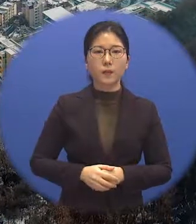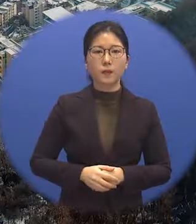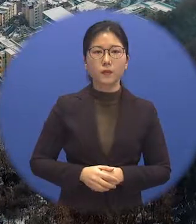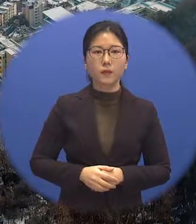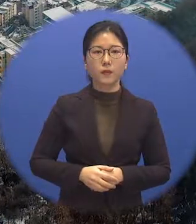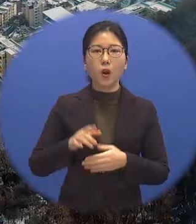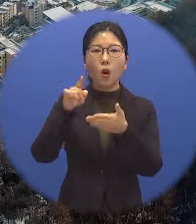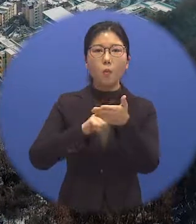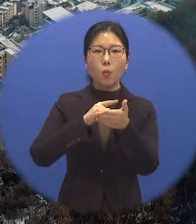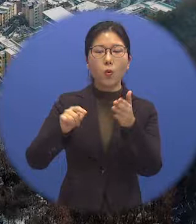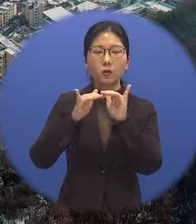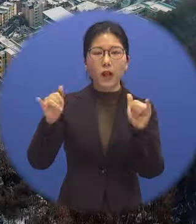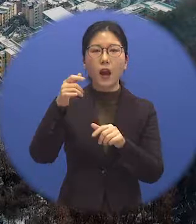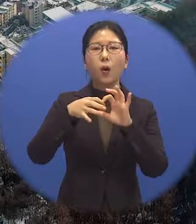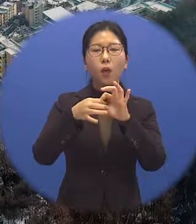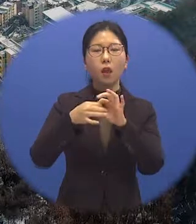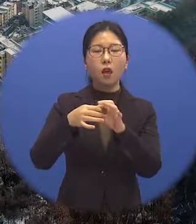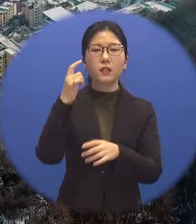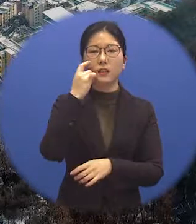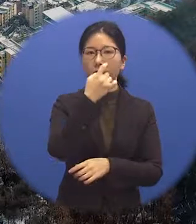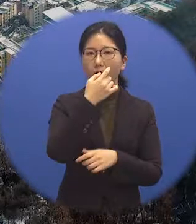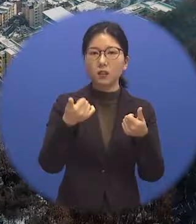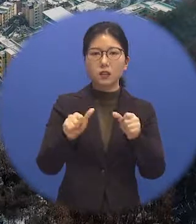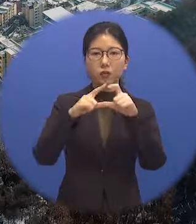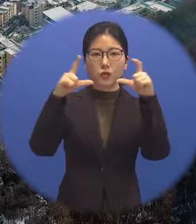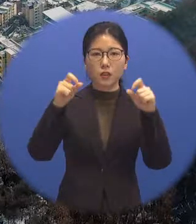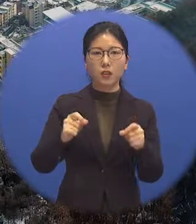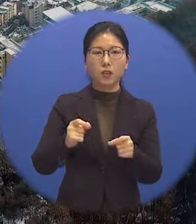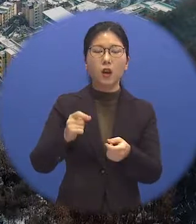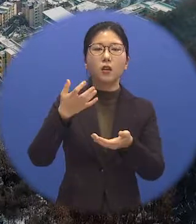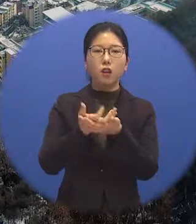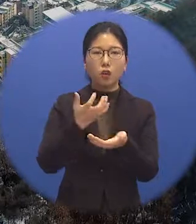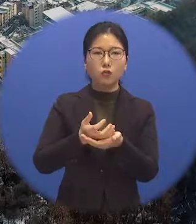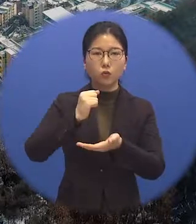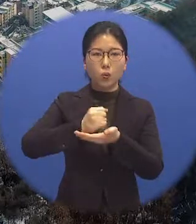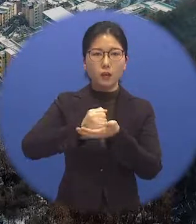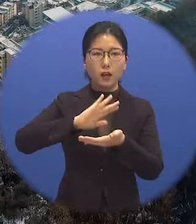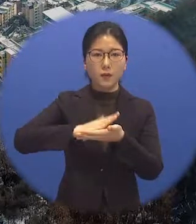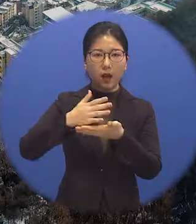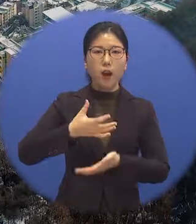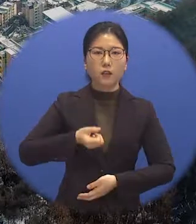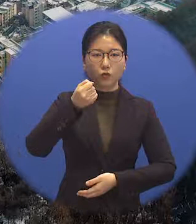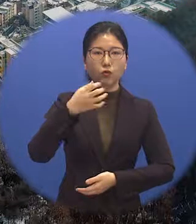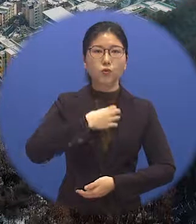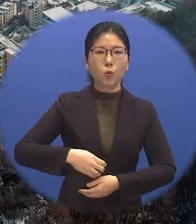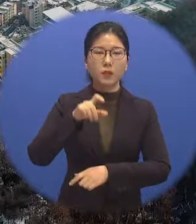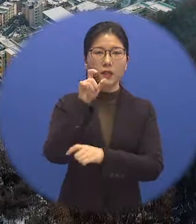제외되는데요. 국가보훈 대상자 관련 신분증이나 증명서, 통장 사본 등 구비 서류를